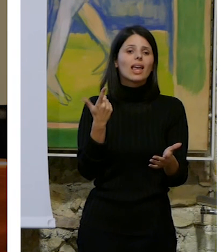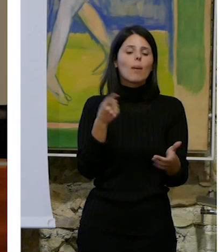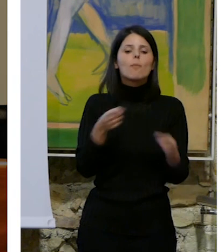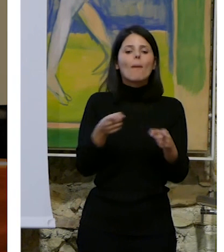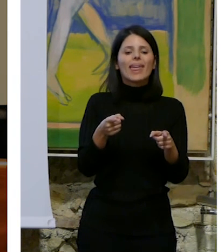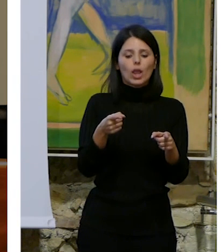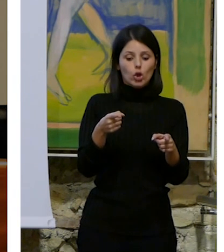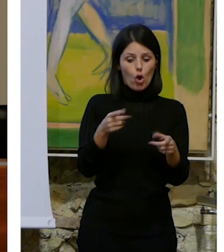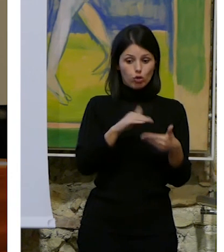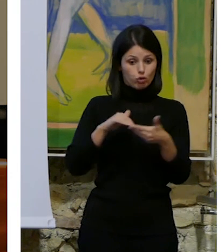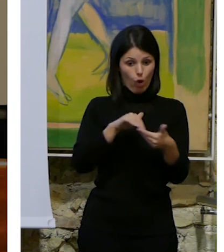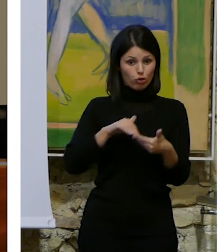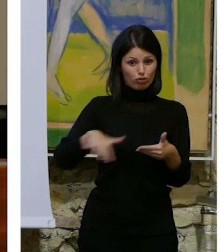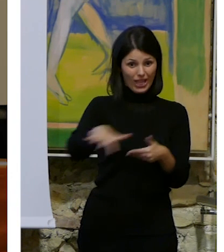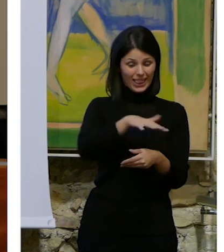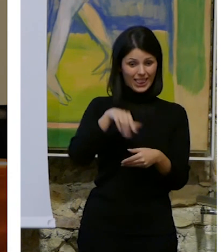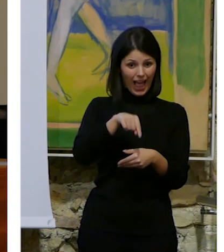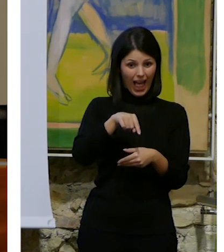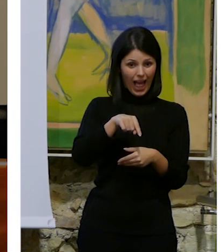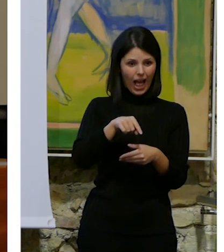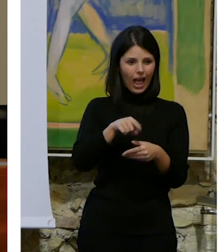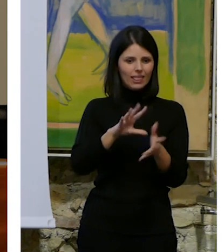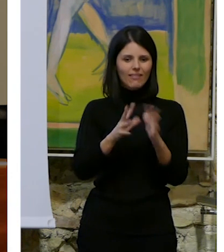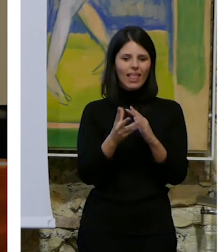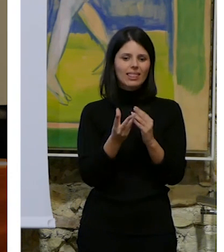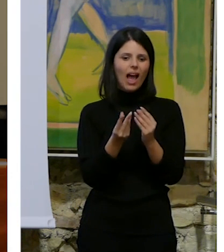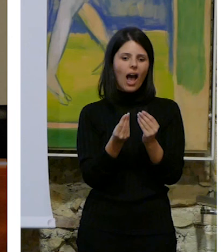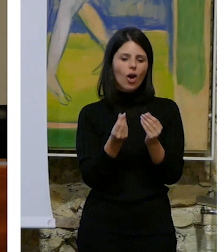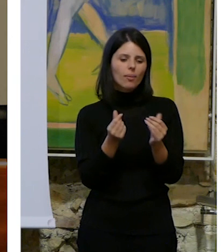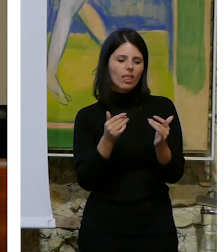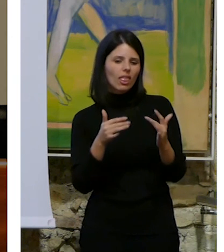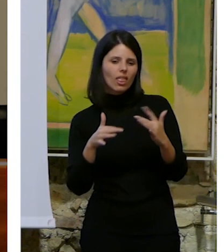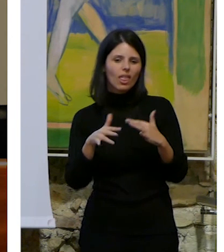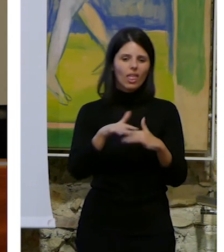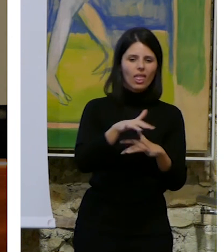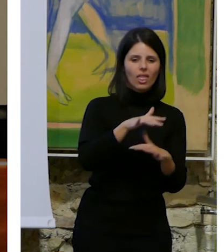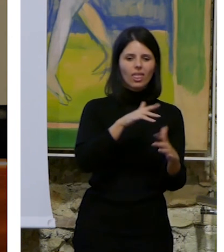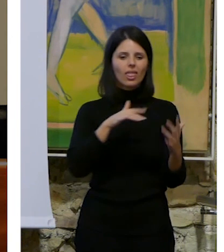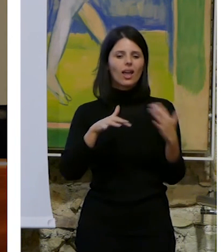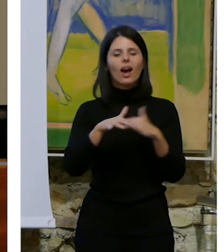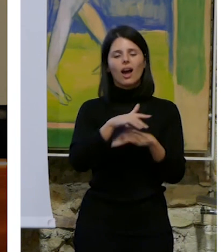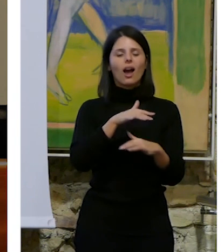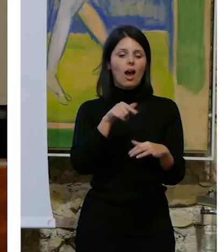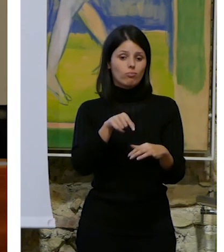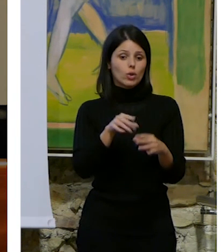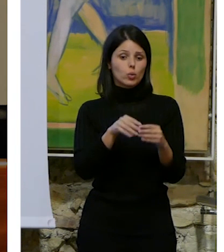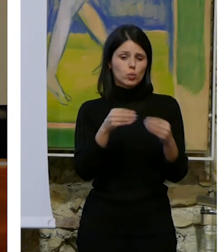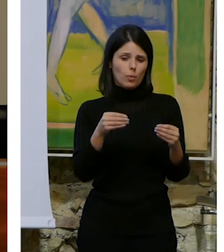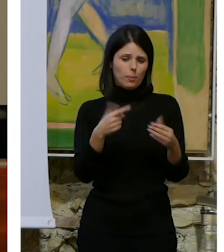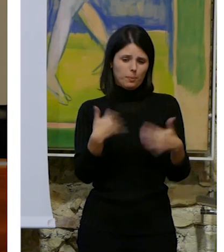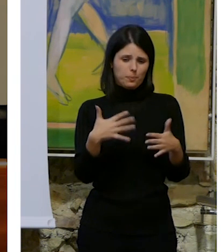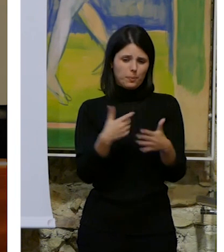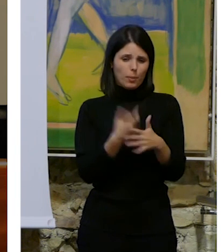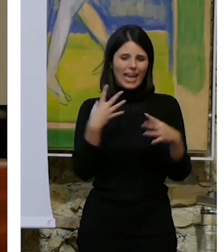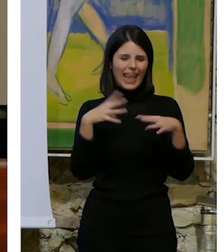cui la società diventa, come si dice oggi, liquida, no? E quindi questo grande strumento, perché è un grande strumento, no? Non so, la